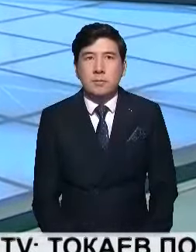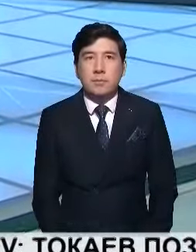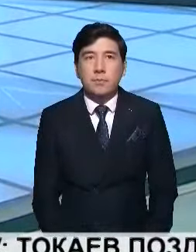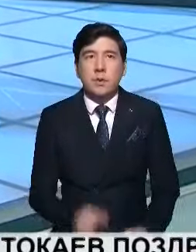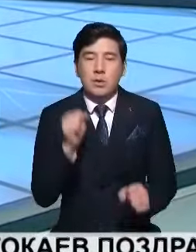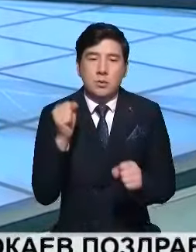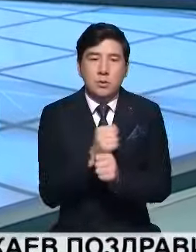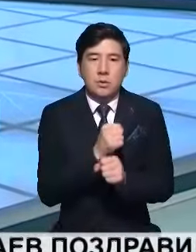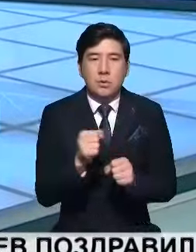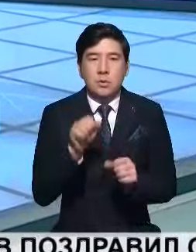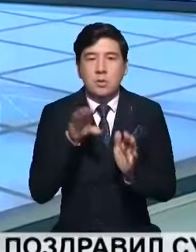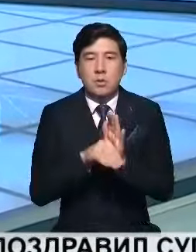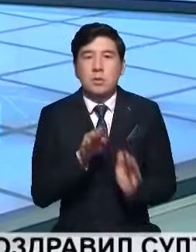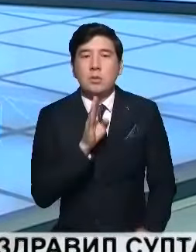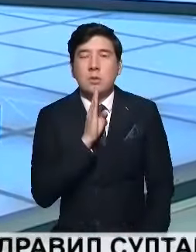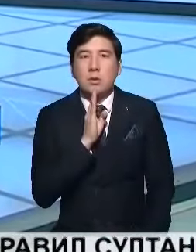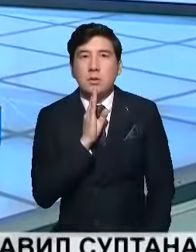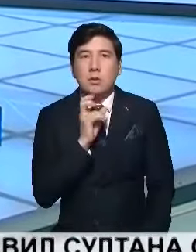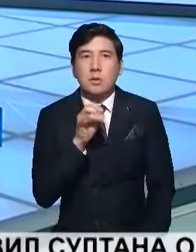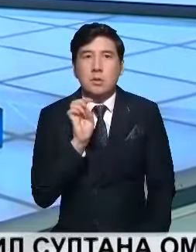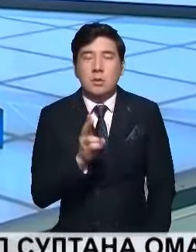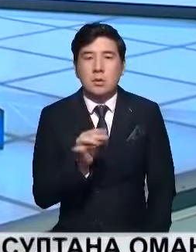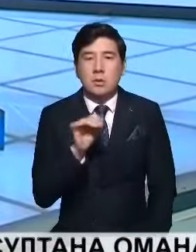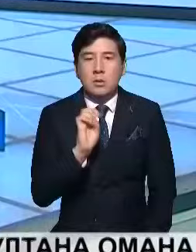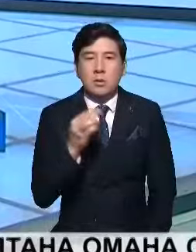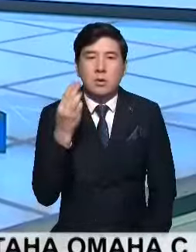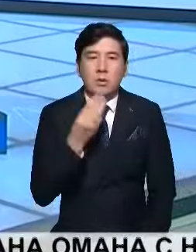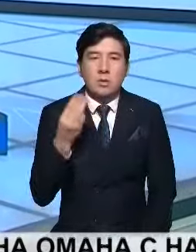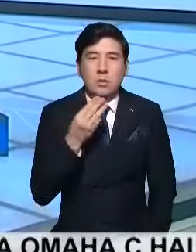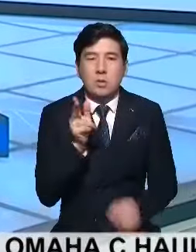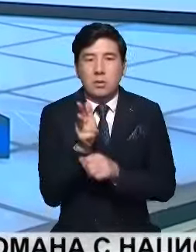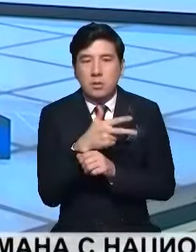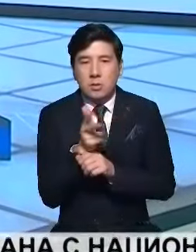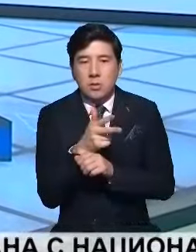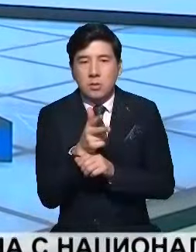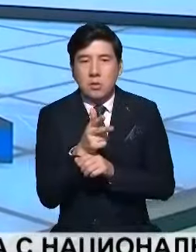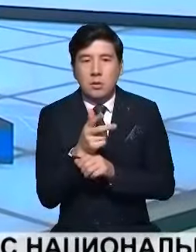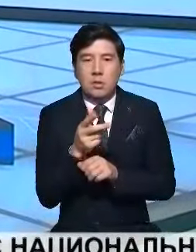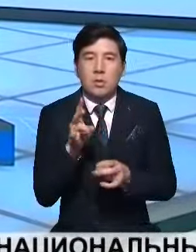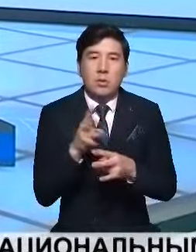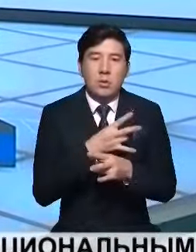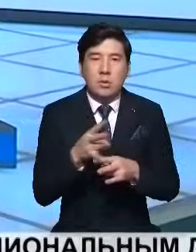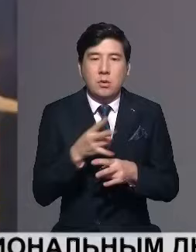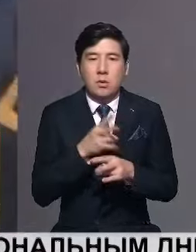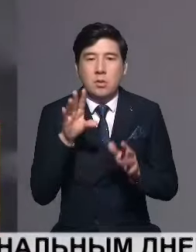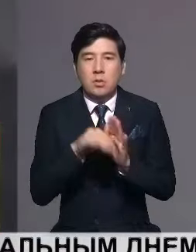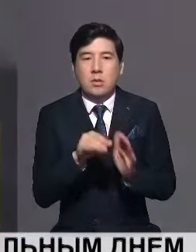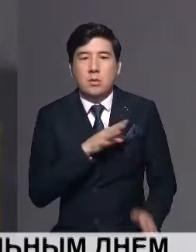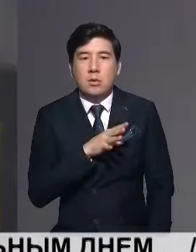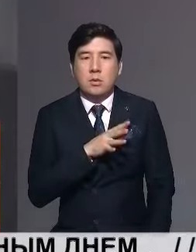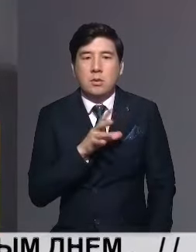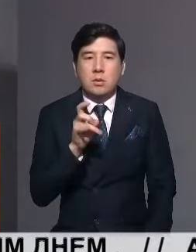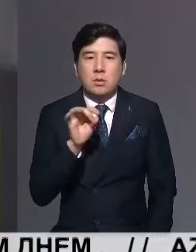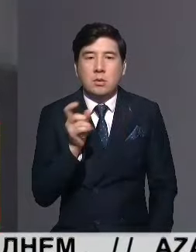Жестокое избиение девушки в Актау взбудоражило Казнет. Инцидент попал на камеры видеонаблюдения в одном из ночных заведений города. Как выяснилось,